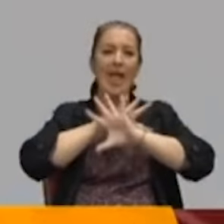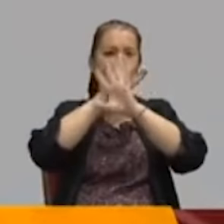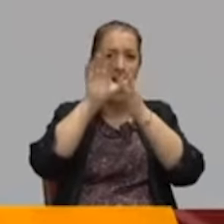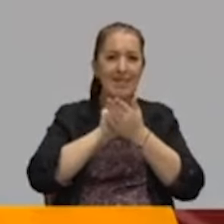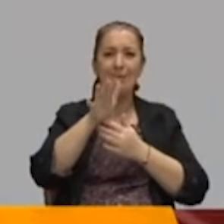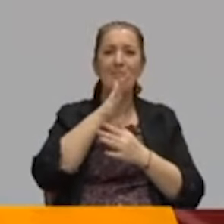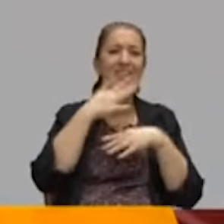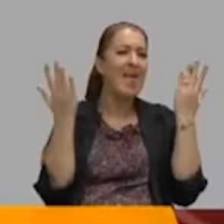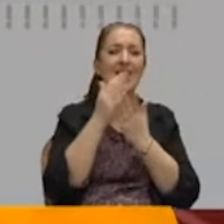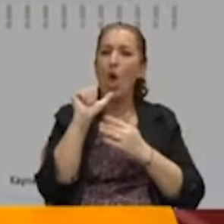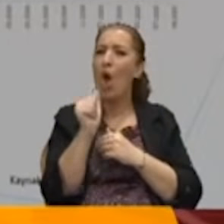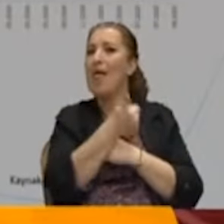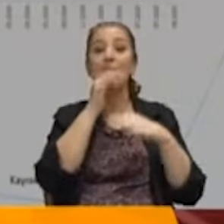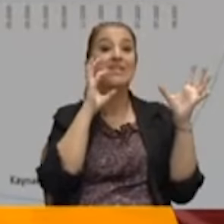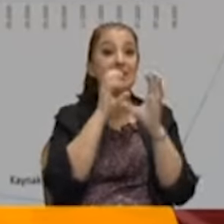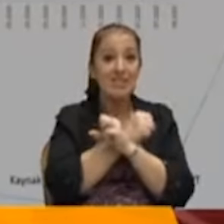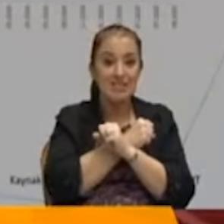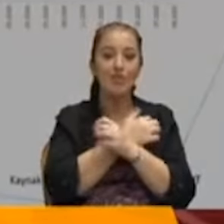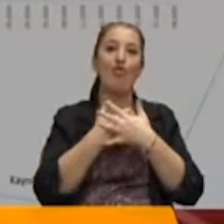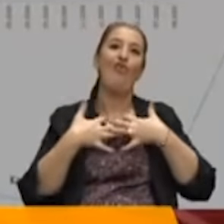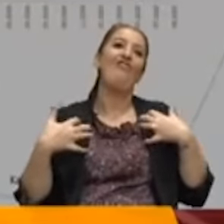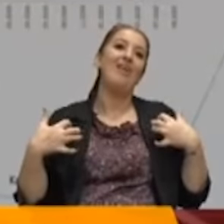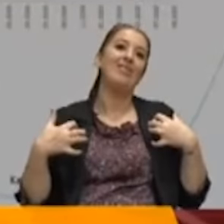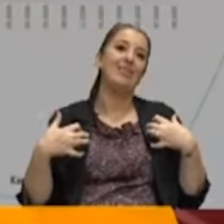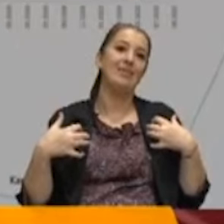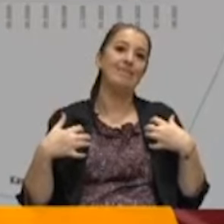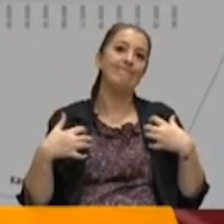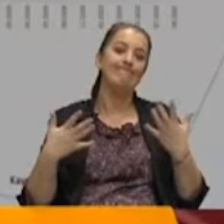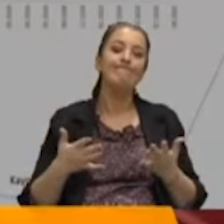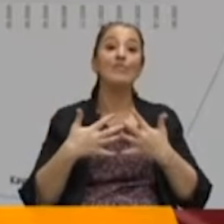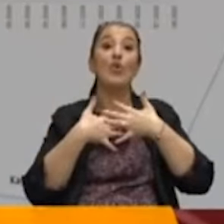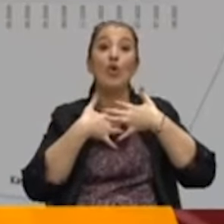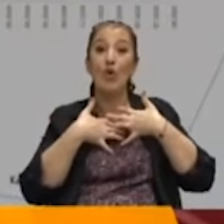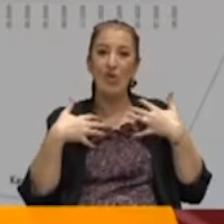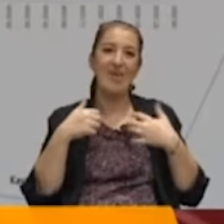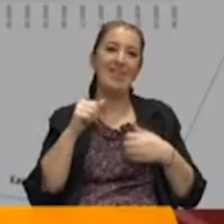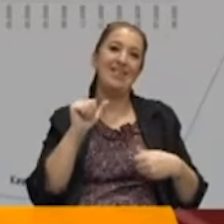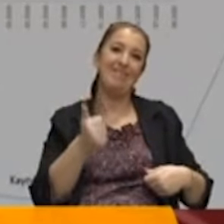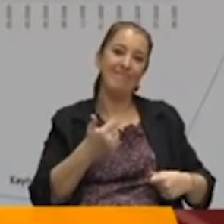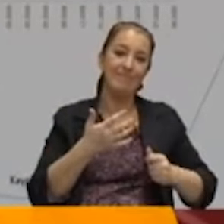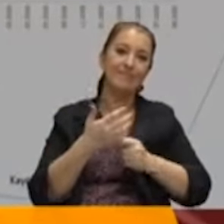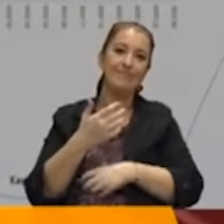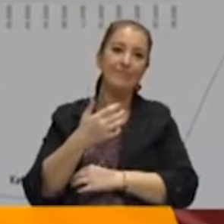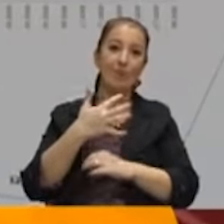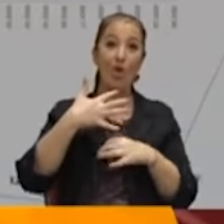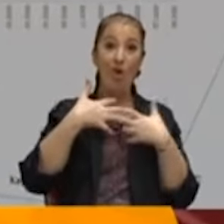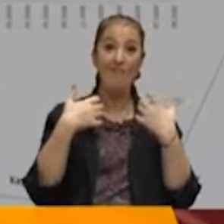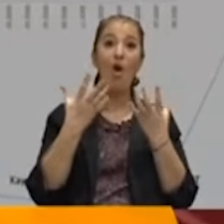bildiği en önemli sır güvendir, güven. Güvenin tesisidir. Güven olmadı mı